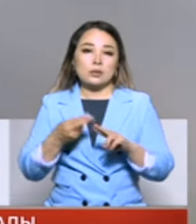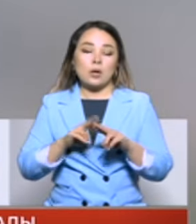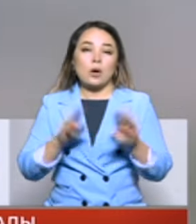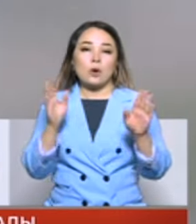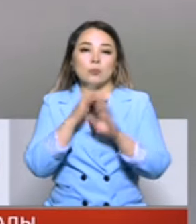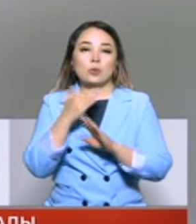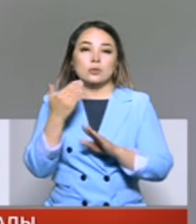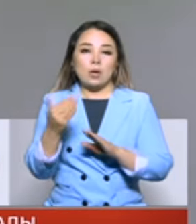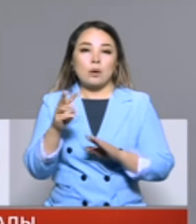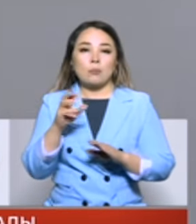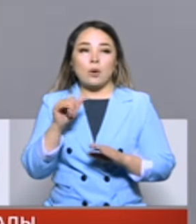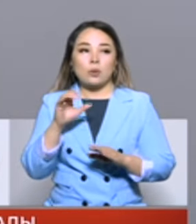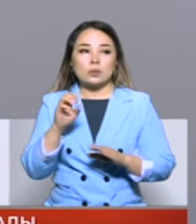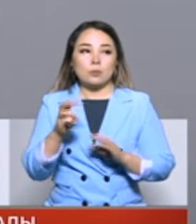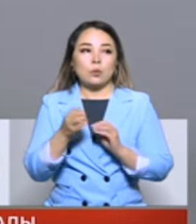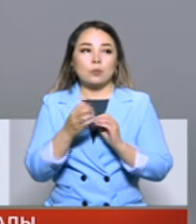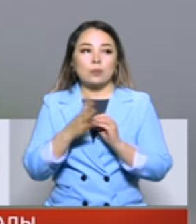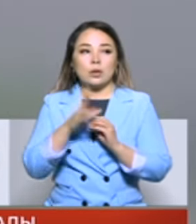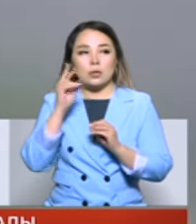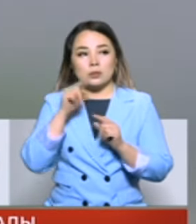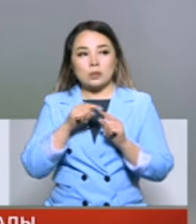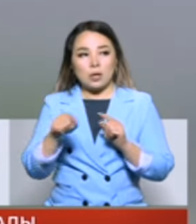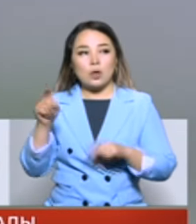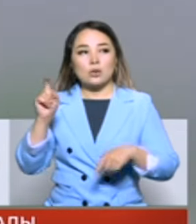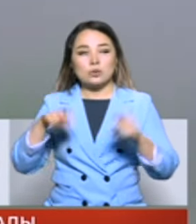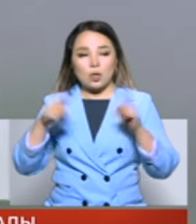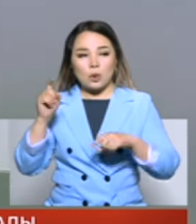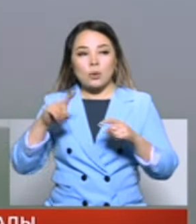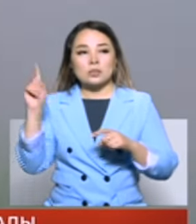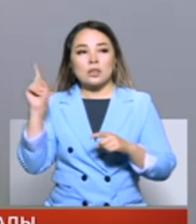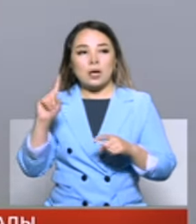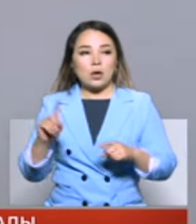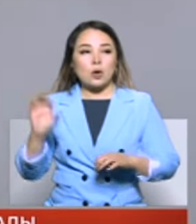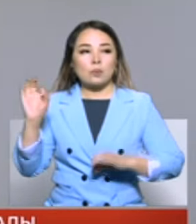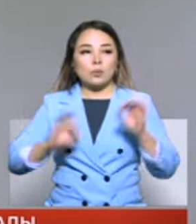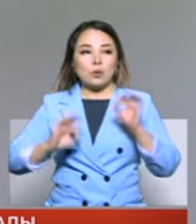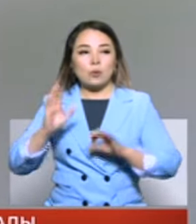ауарайы маусымның 15-ін дейін сақталатын, яғни жауын, найзағай, бұршақ болатын болжады.